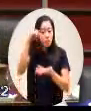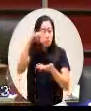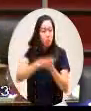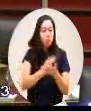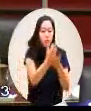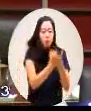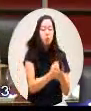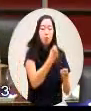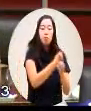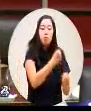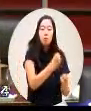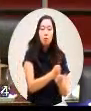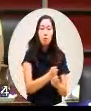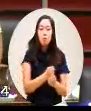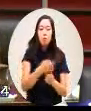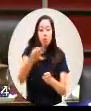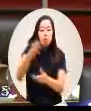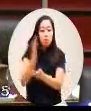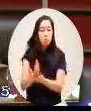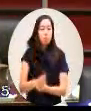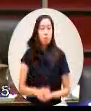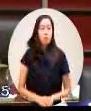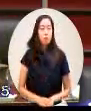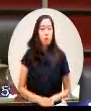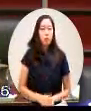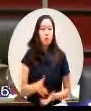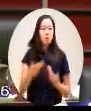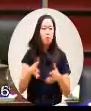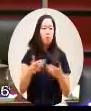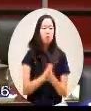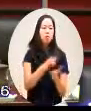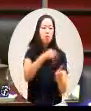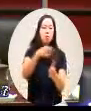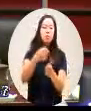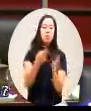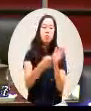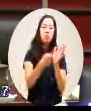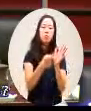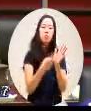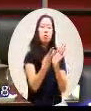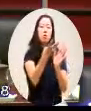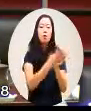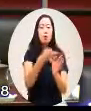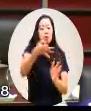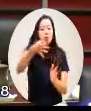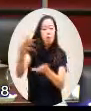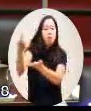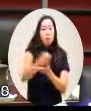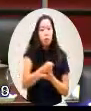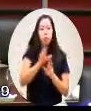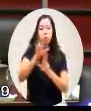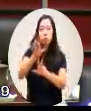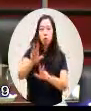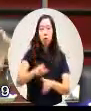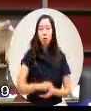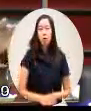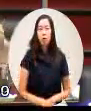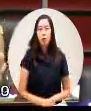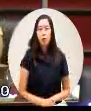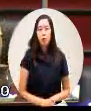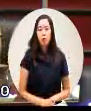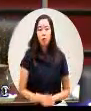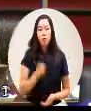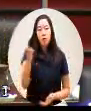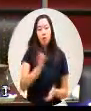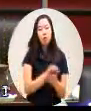停薪，唔通干假细节，干领专心，这个伊无